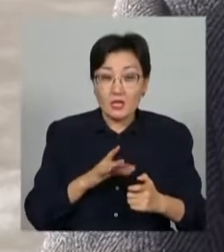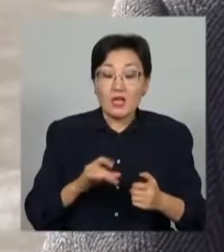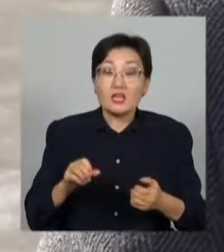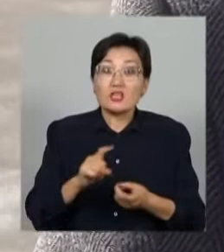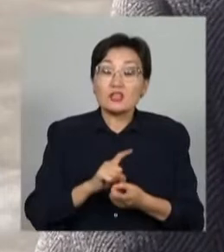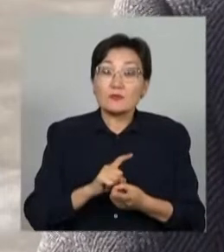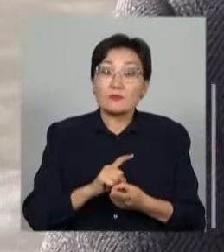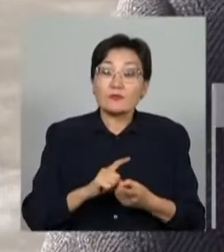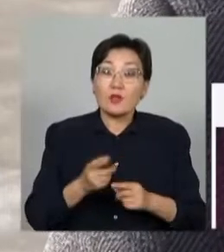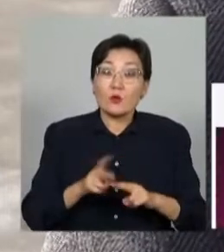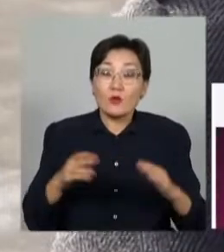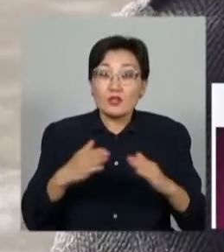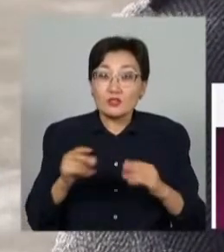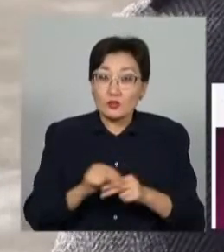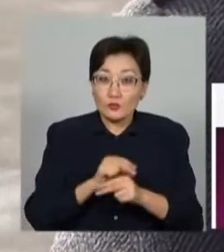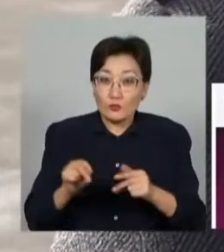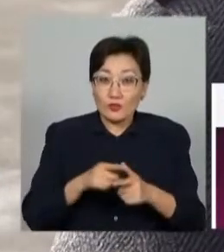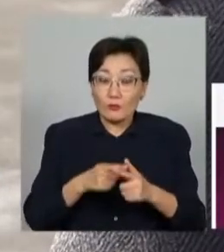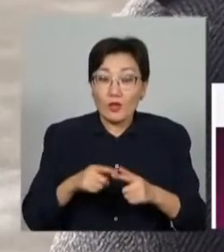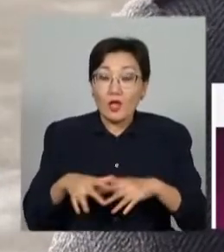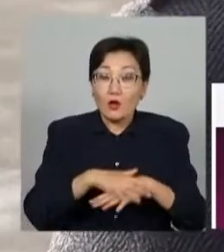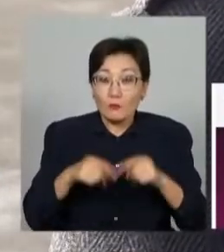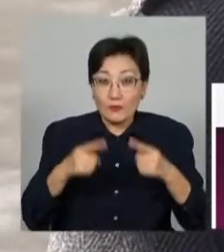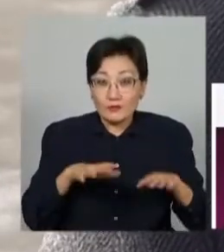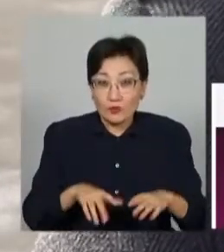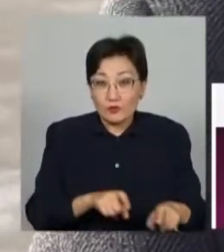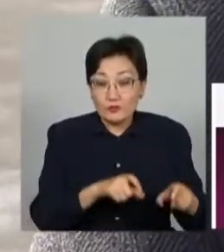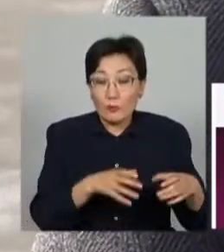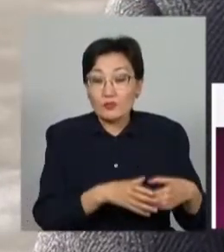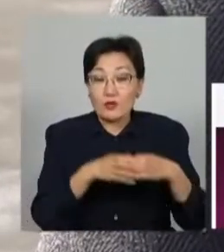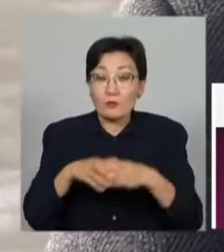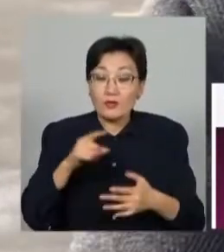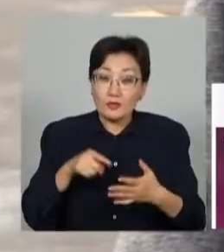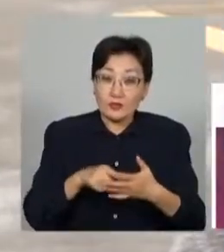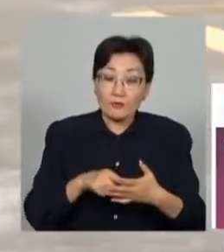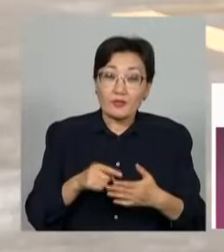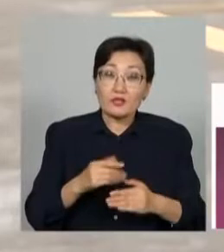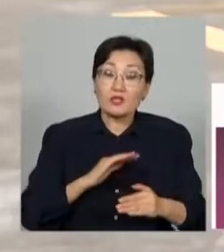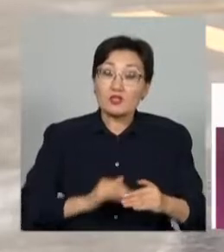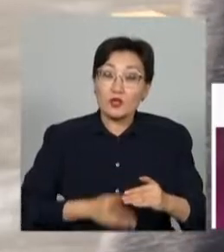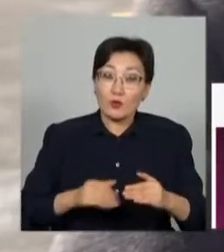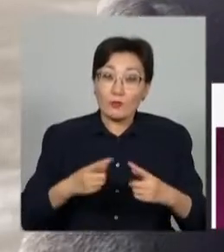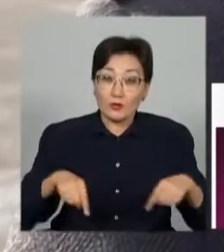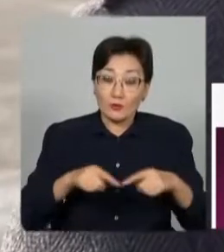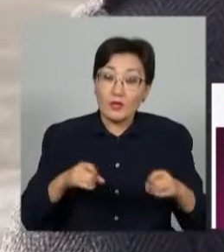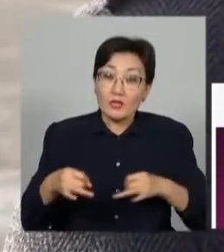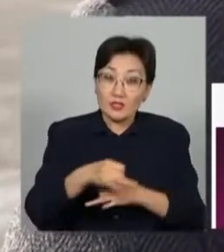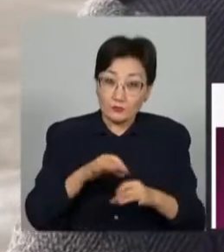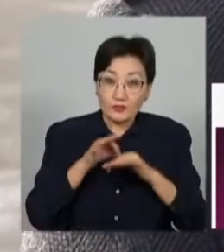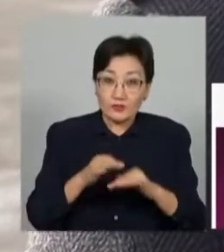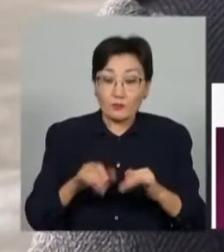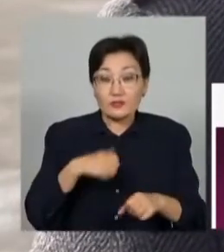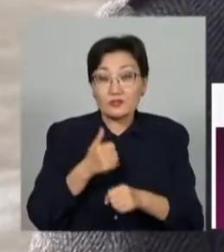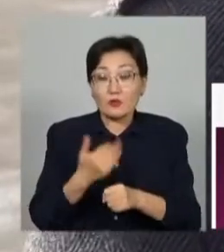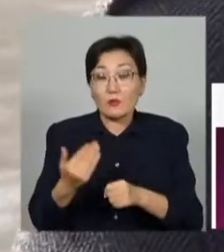Реновация. Бұл үйді жөндеу немесе тұрғындарын басқа жерге көшіру мәселесі бойынша жекеменшік компаниялармен келісу жүргізілуде.